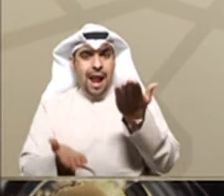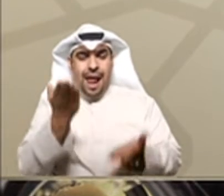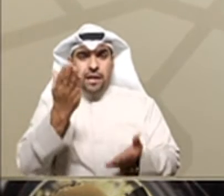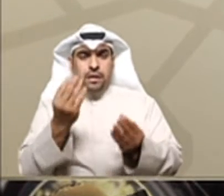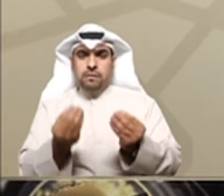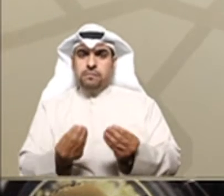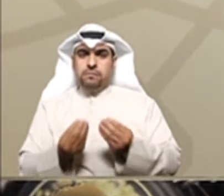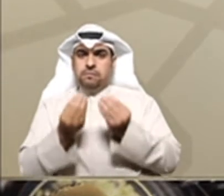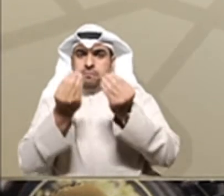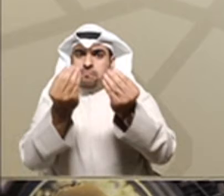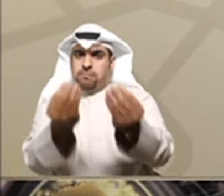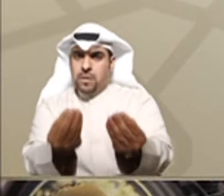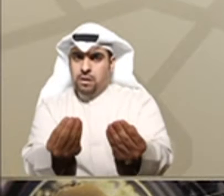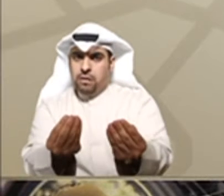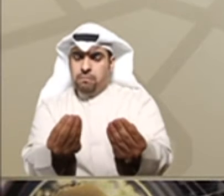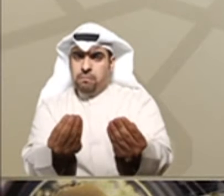المستشارين.